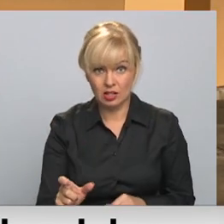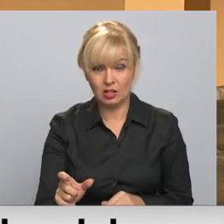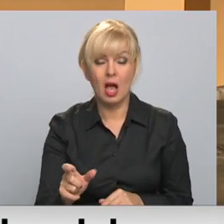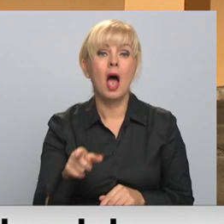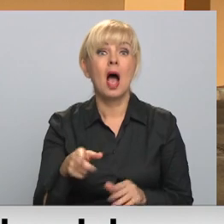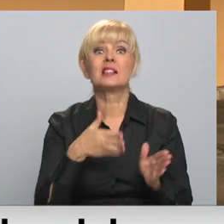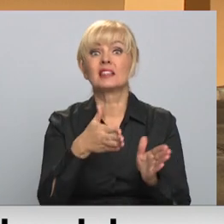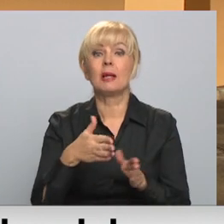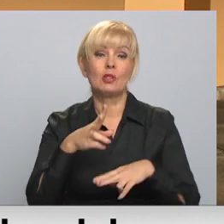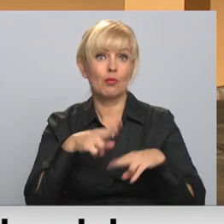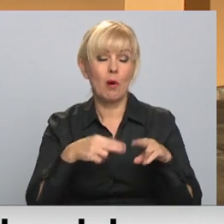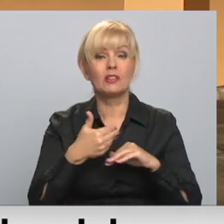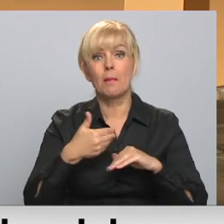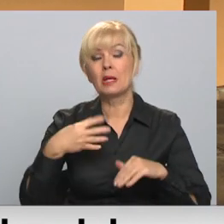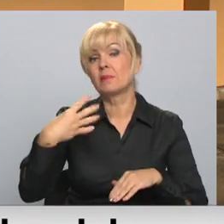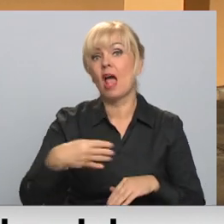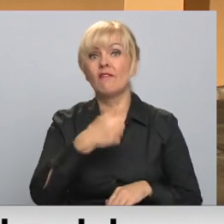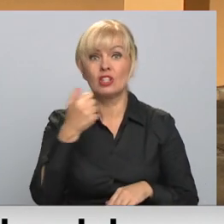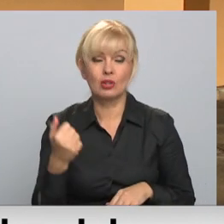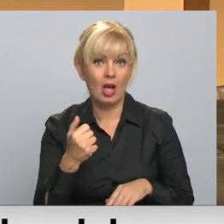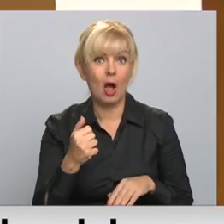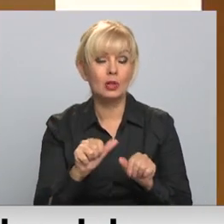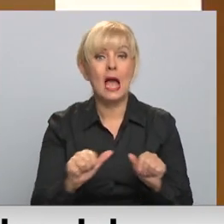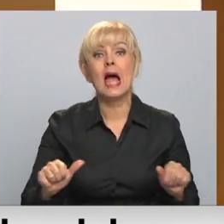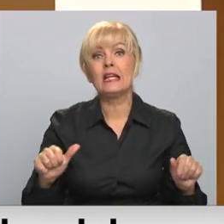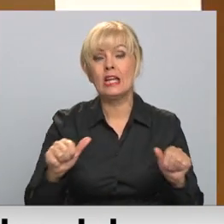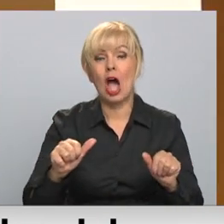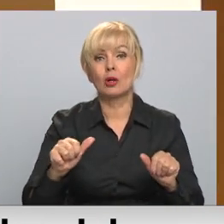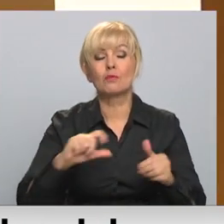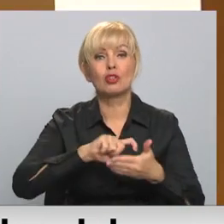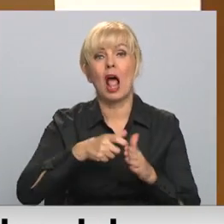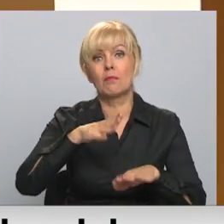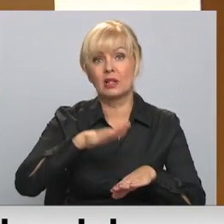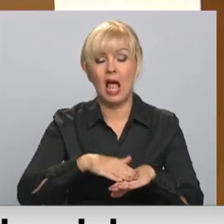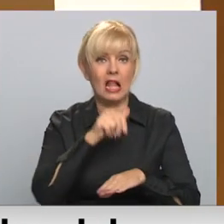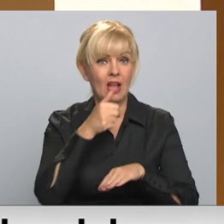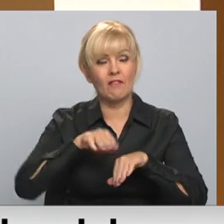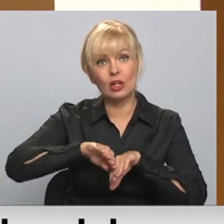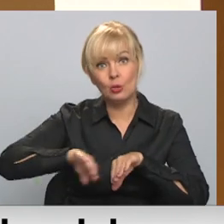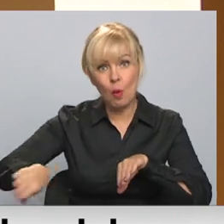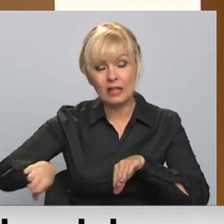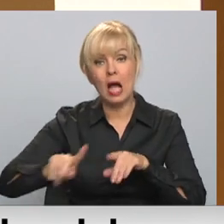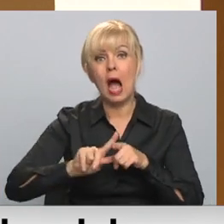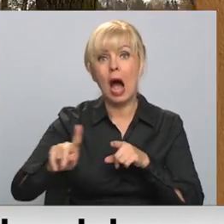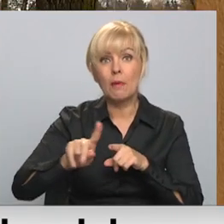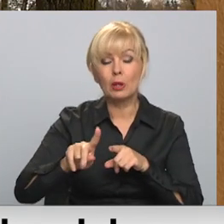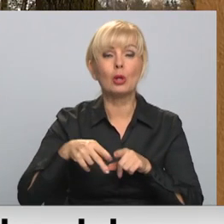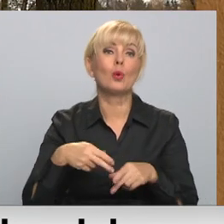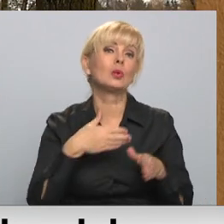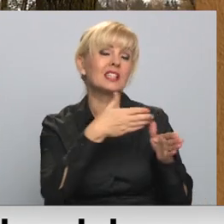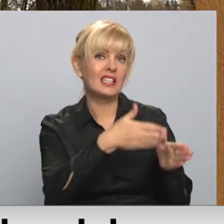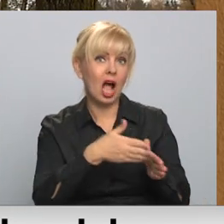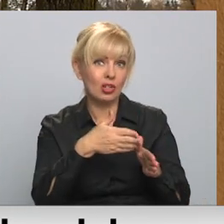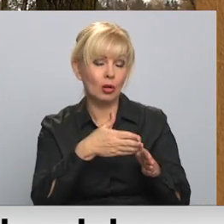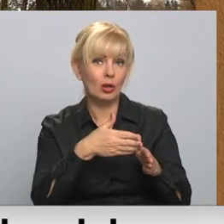Madonas slimnīca būvēta pirms 90 gadiem un ierobežoto telpu dēļ jau tagad nevar nodalīt ambulatoro un stacionāro pacientu